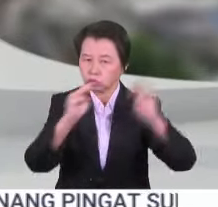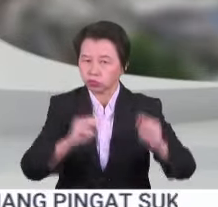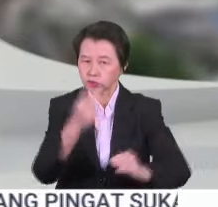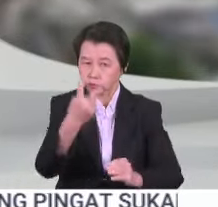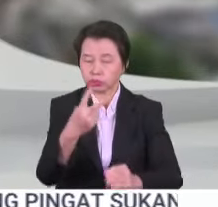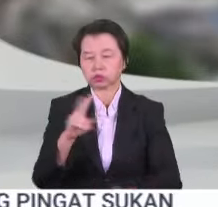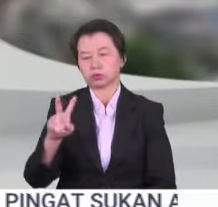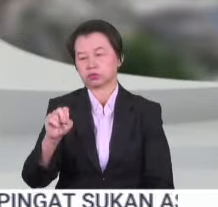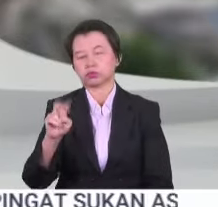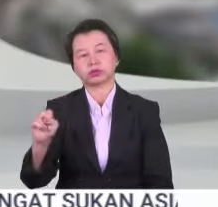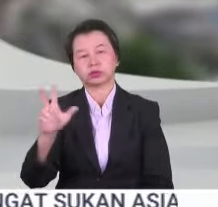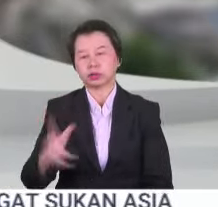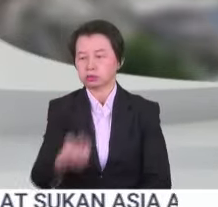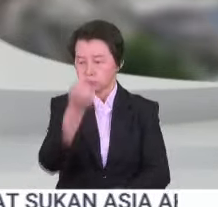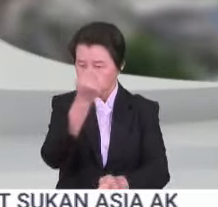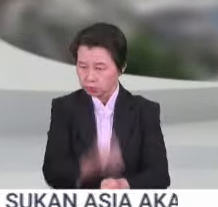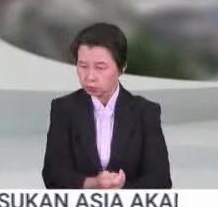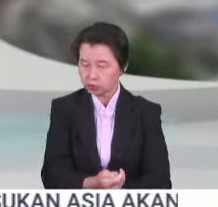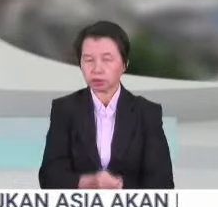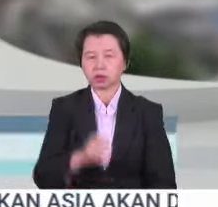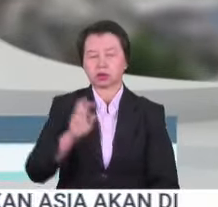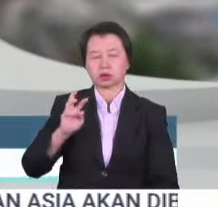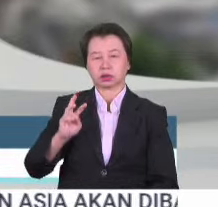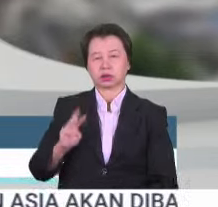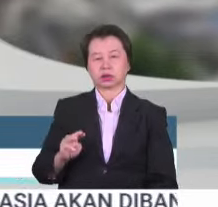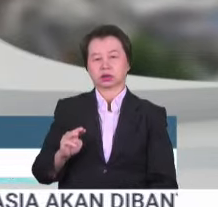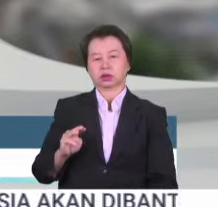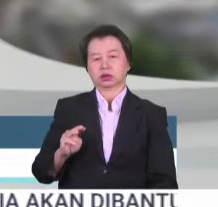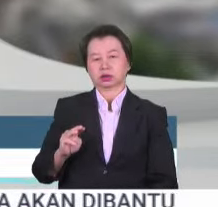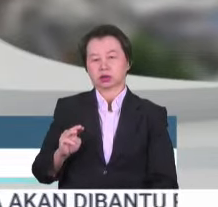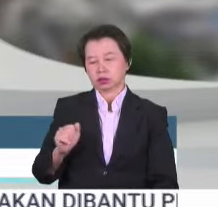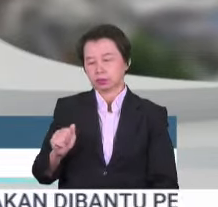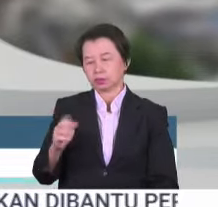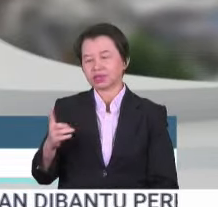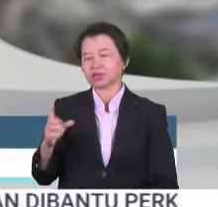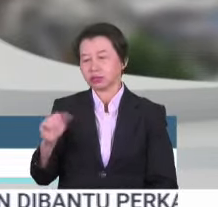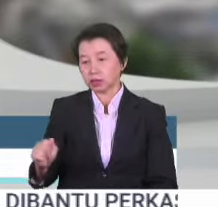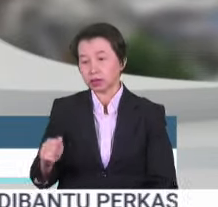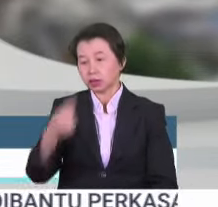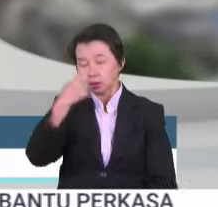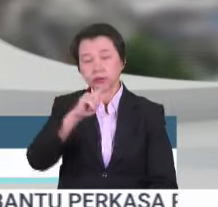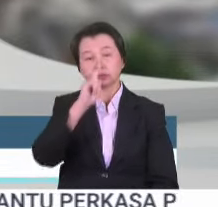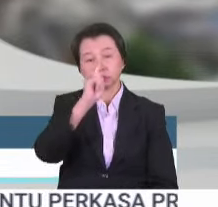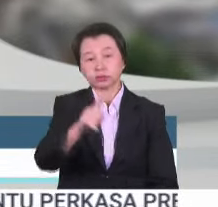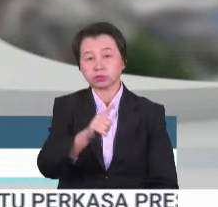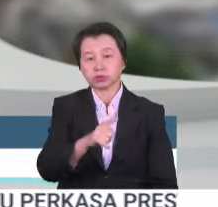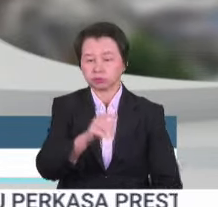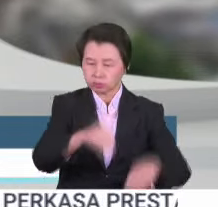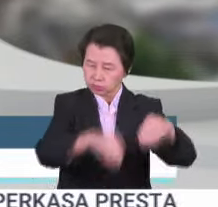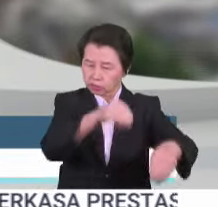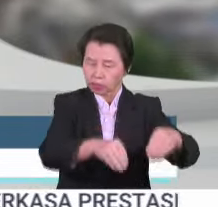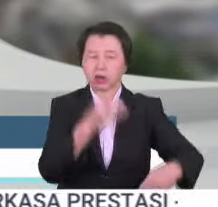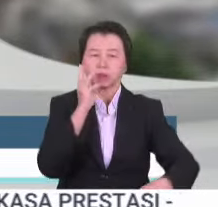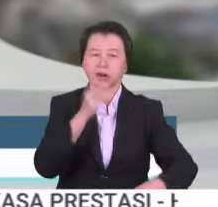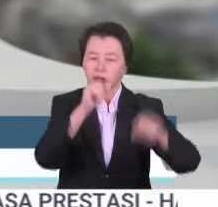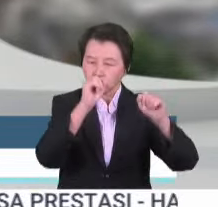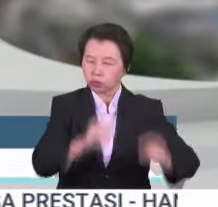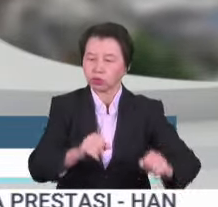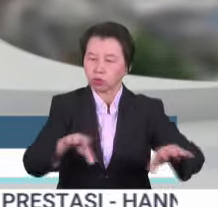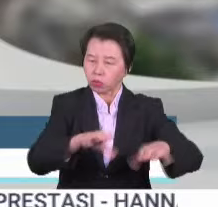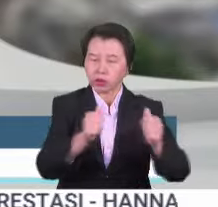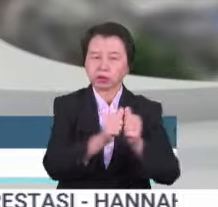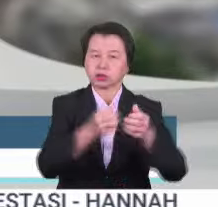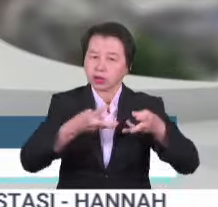2023 yang ditetapkan oleh lembaga kemajuan pertanian muda Mada ia bagi memastikan penanaman padi dapat berjalan dengan